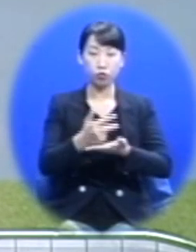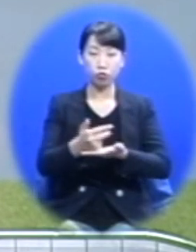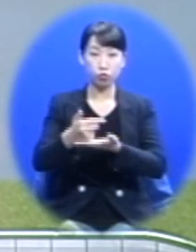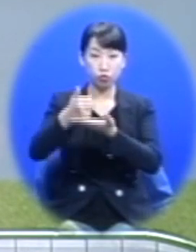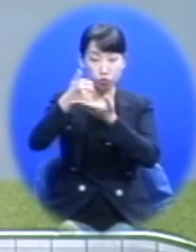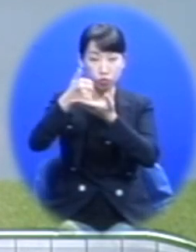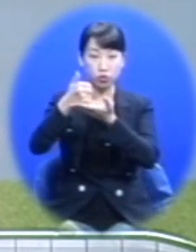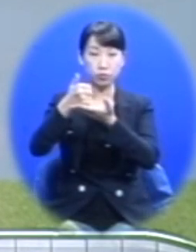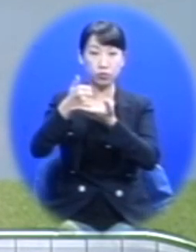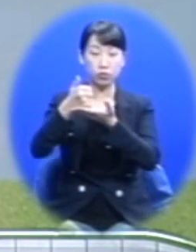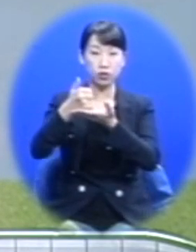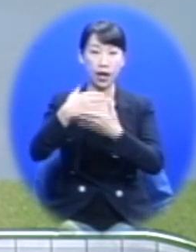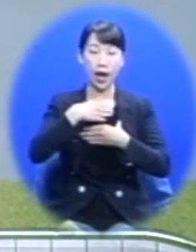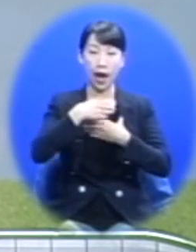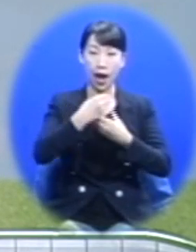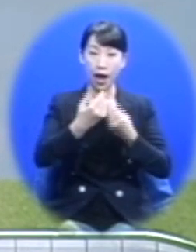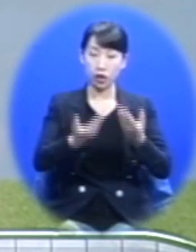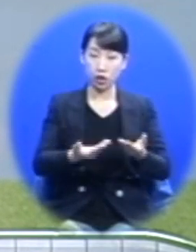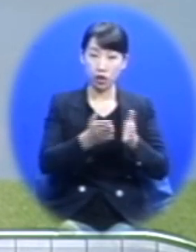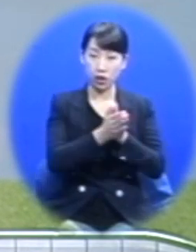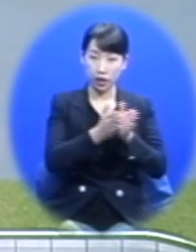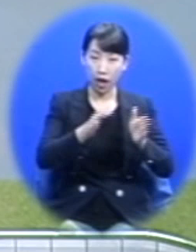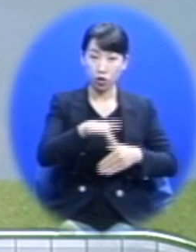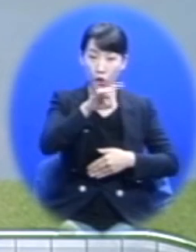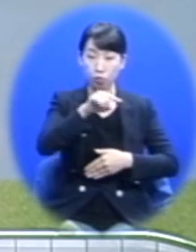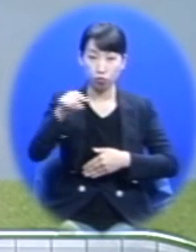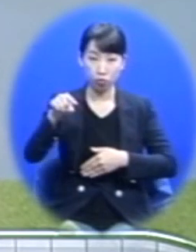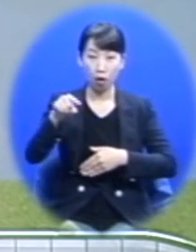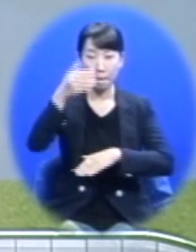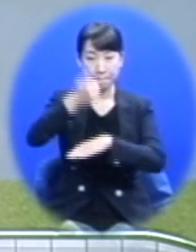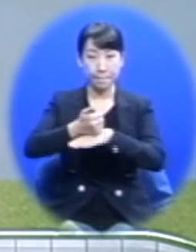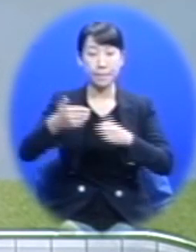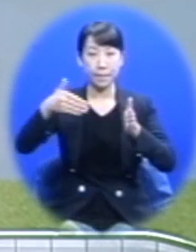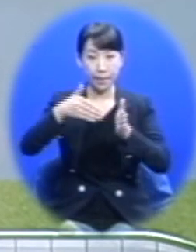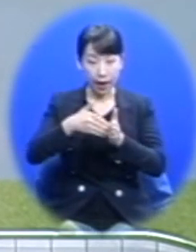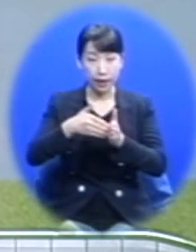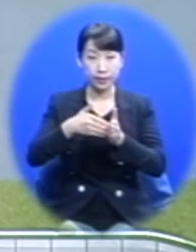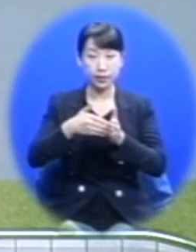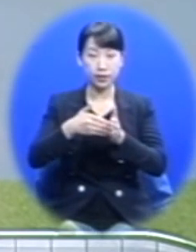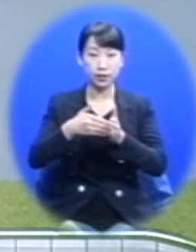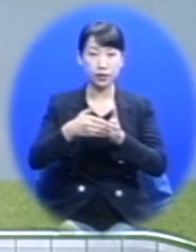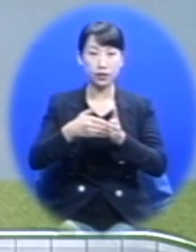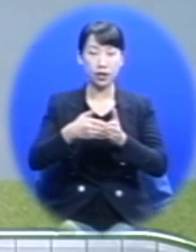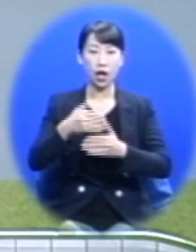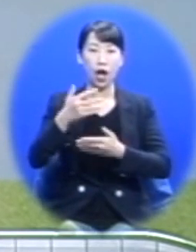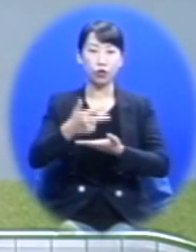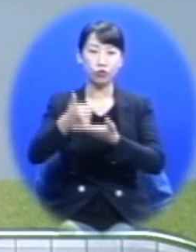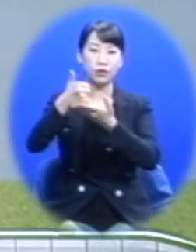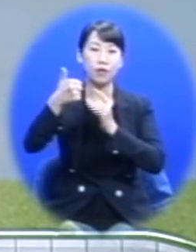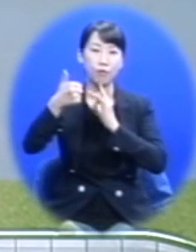안식월을 시작할 때부터 그리고 이제 끝날 때까지 계속해서 나만 나하고만 연합한 자가